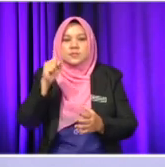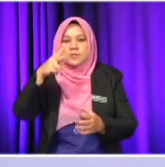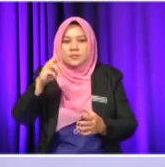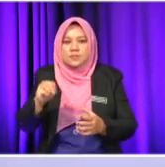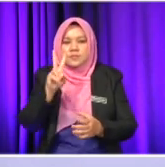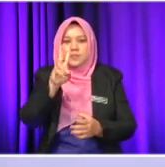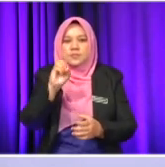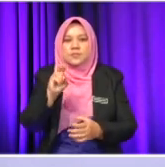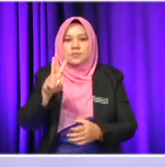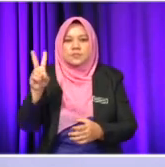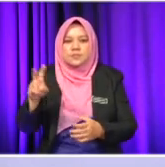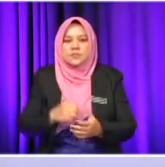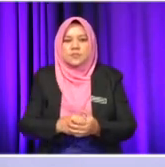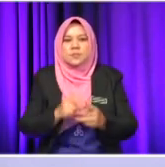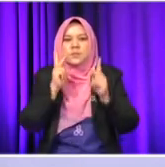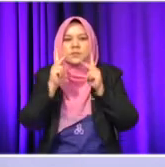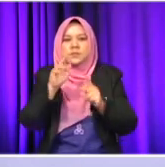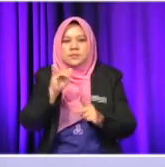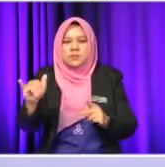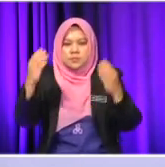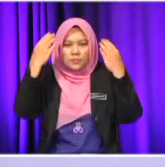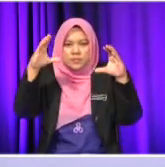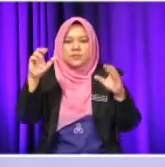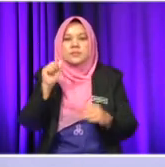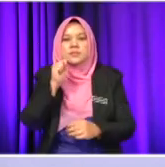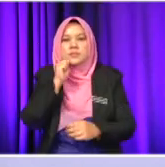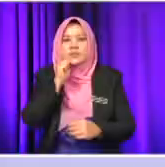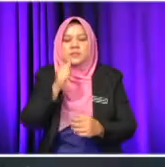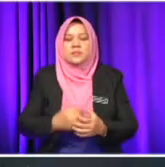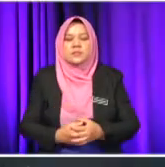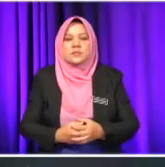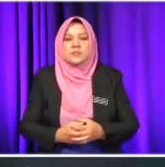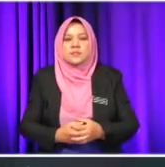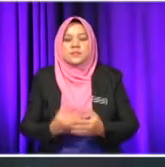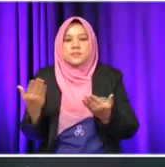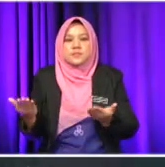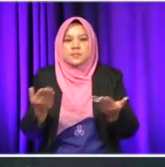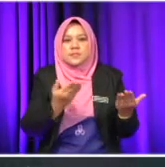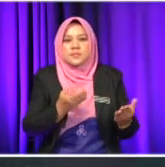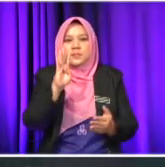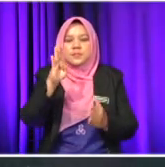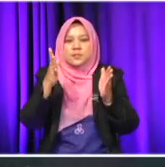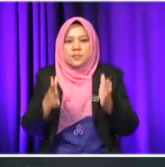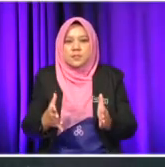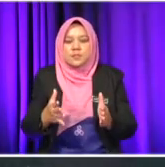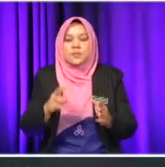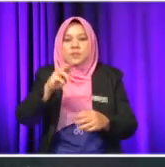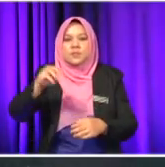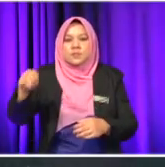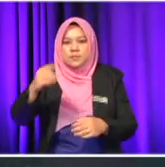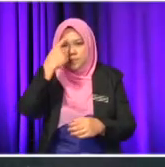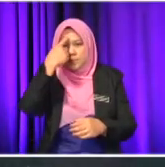bye katanya Ceko Aisyah kita 4 orang anak murid untuk